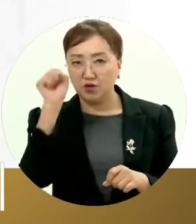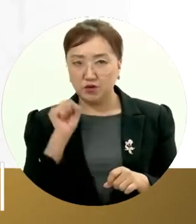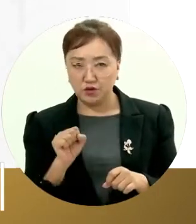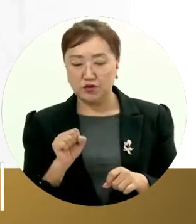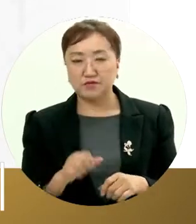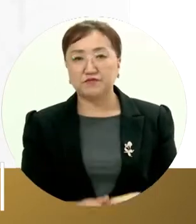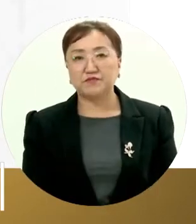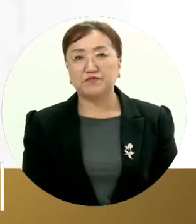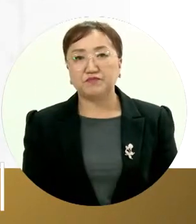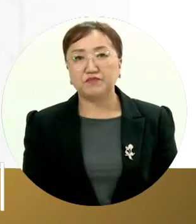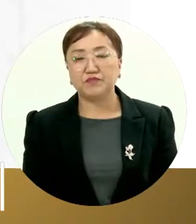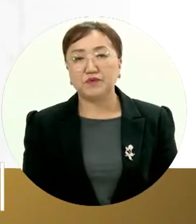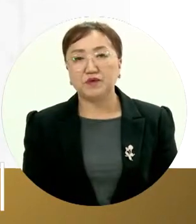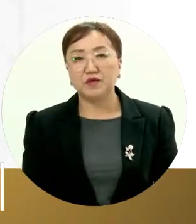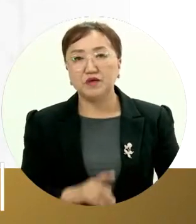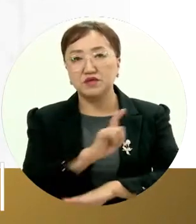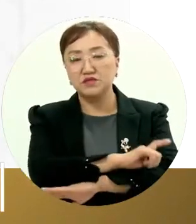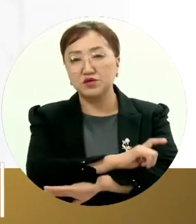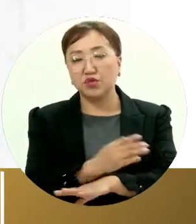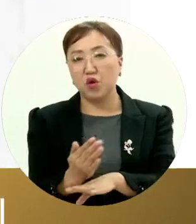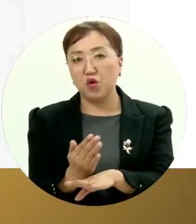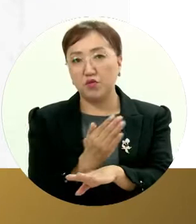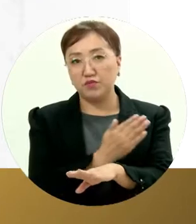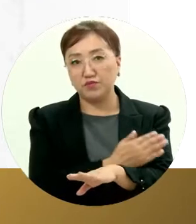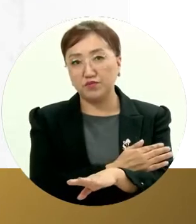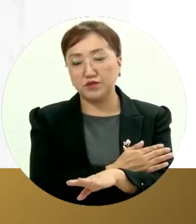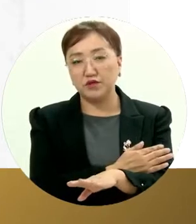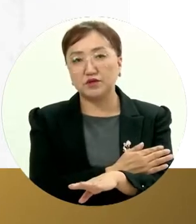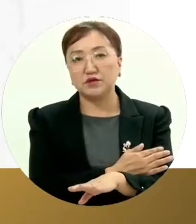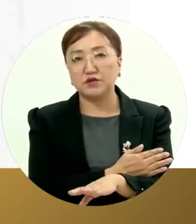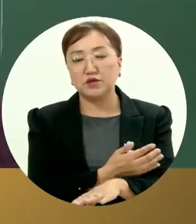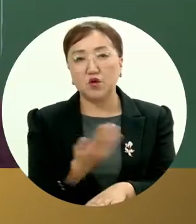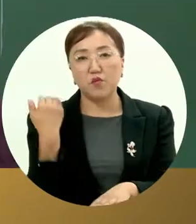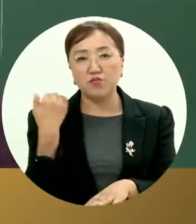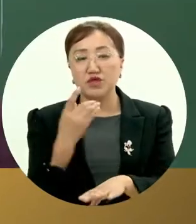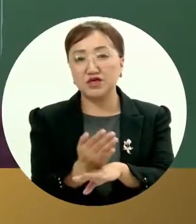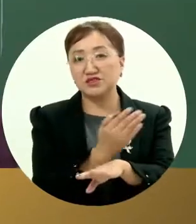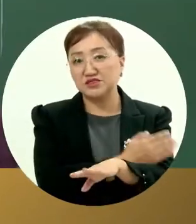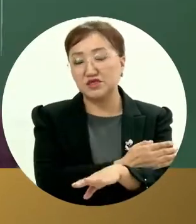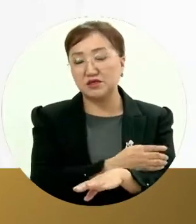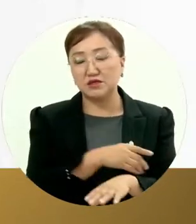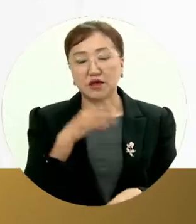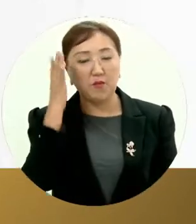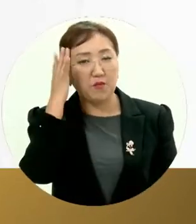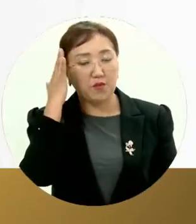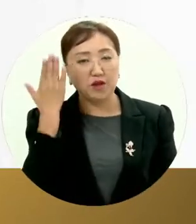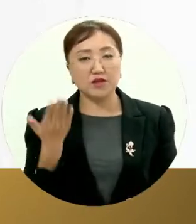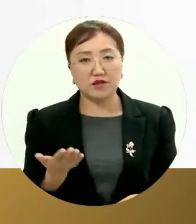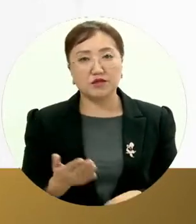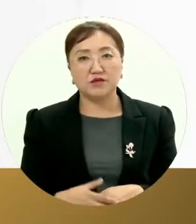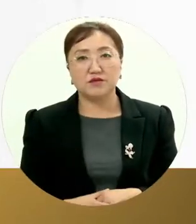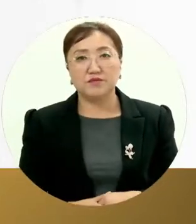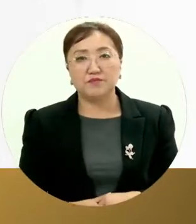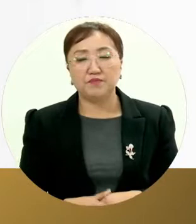гэдэг сэдвийг авч судалнаа. За макро эдийн засгийн асуудал гэдэг сэдвийг авч үзэхээ өмнөх хичээлийн сэргээлт